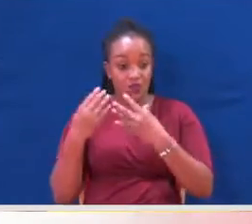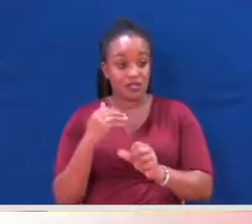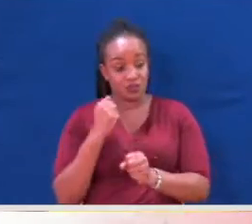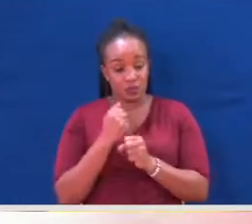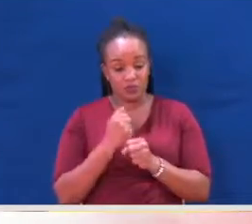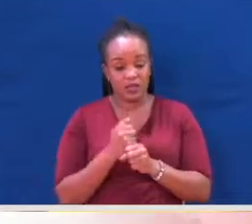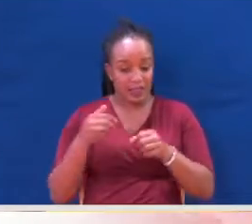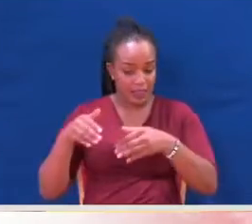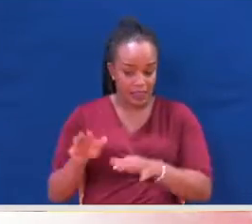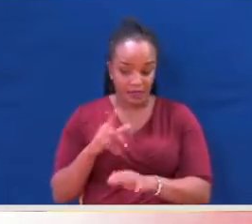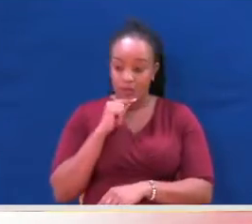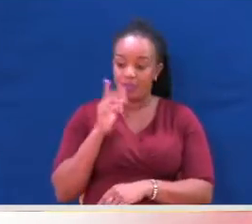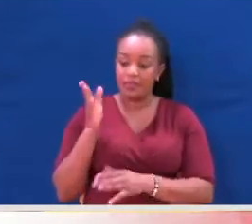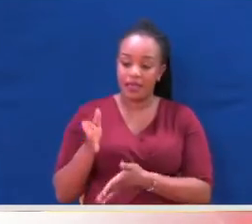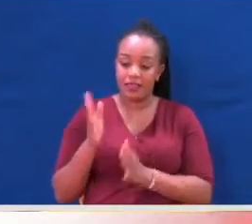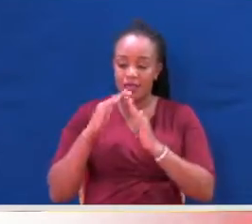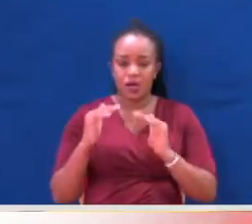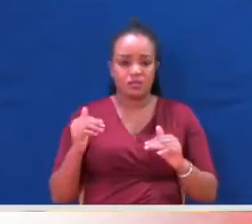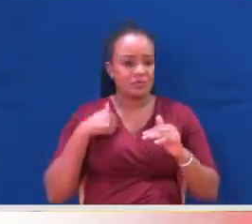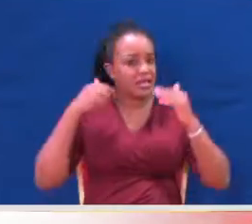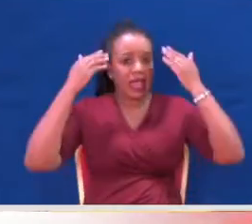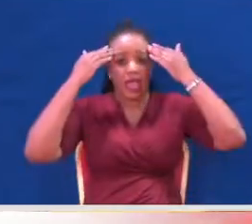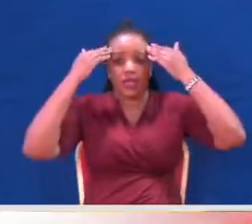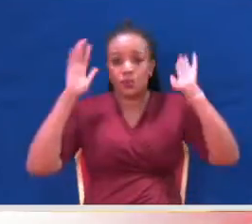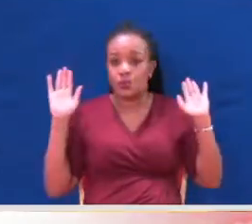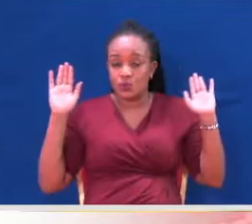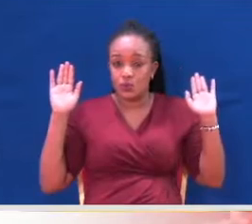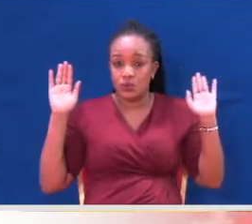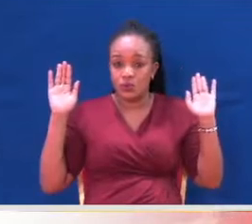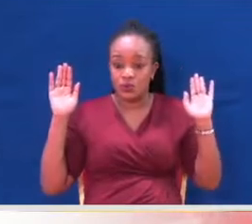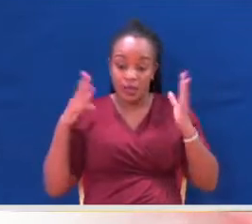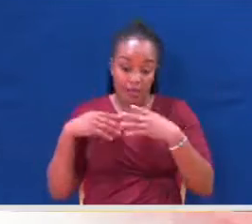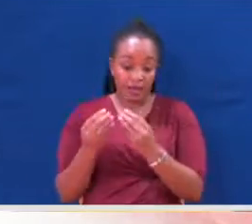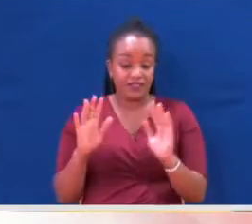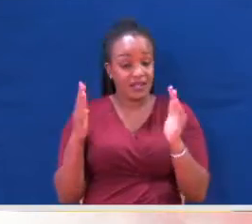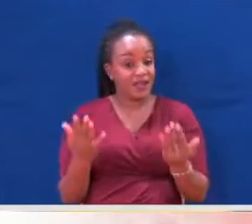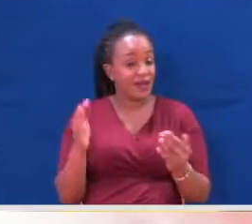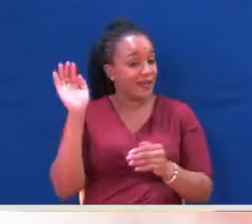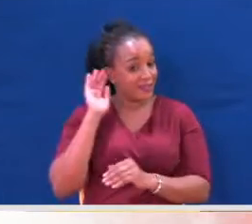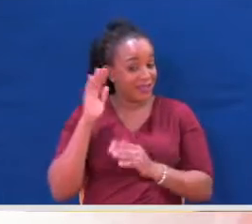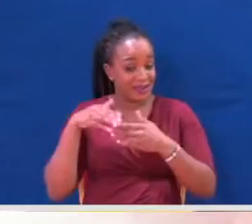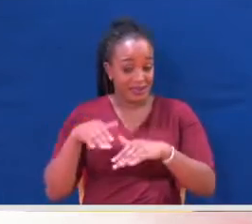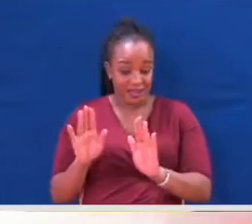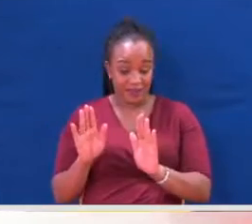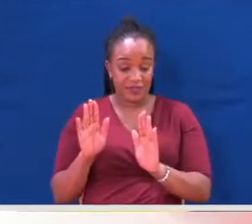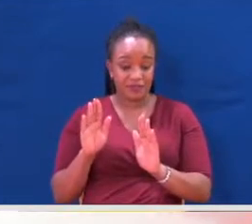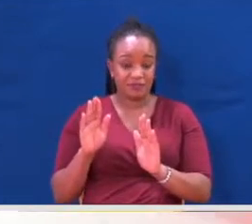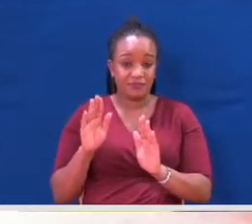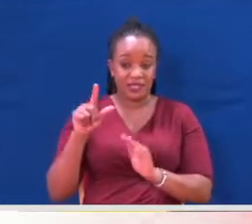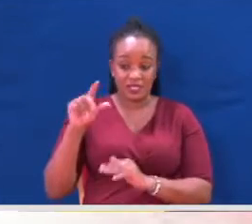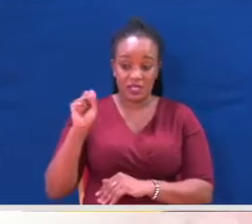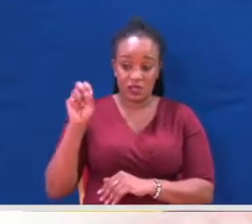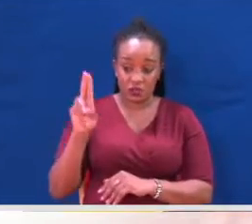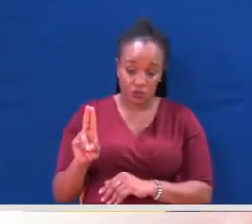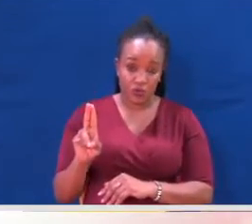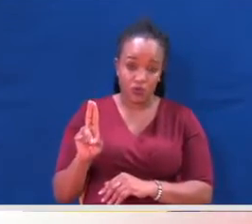nyumba. Sasa sijui alitoka, nasikia leo alitoka na gari kwa kambi. Mimi nilijua tu jioni vile